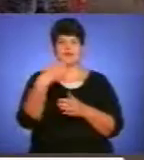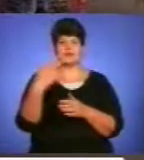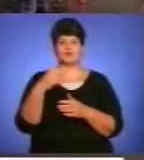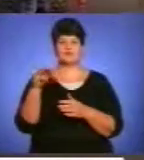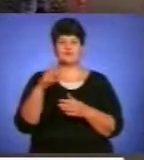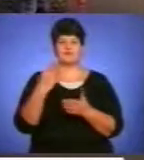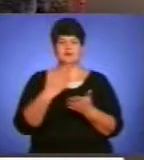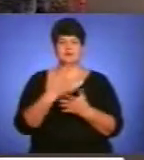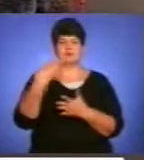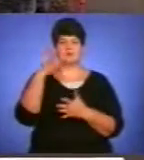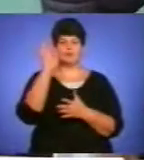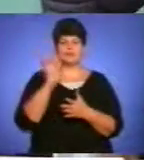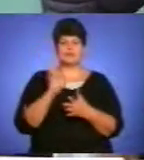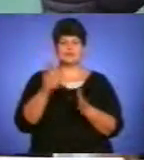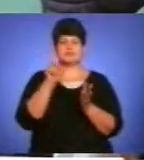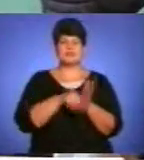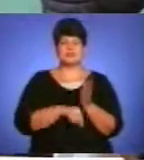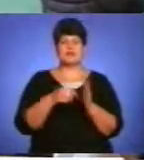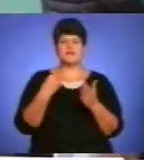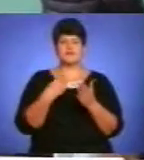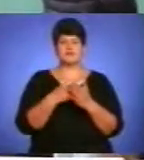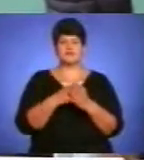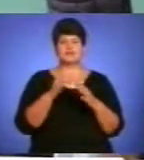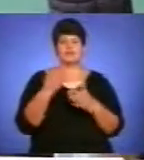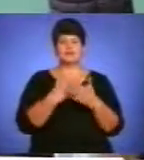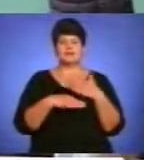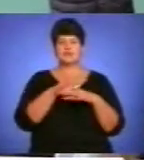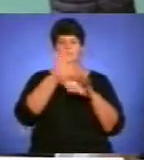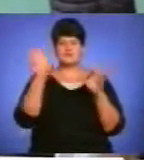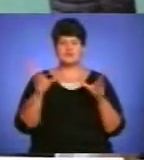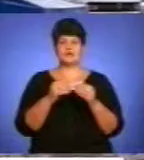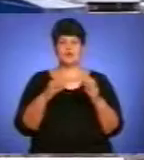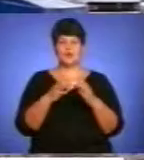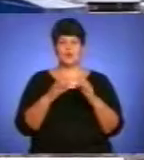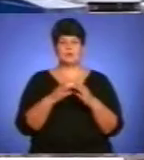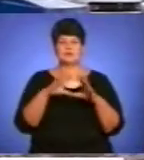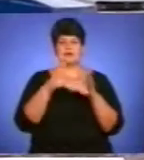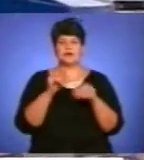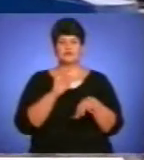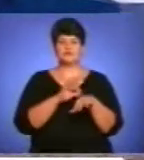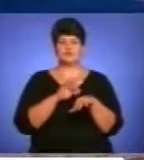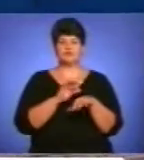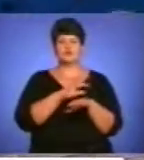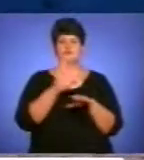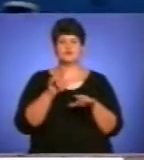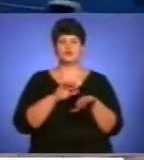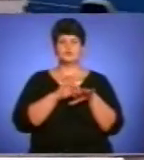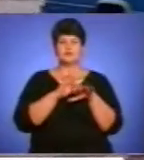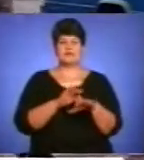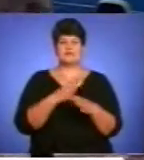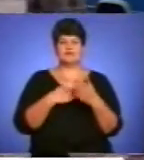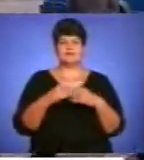50% знижка на вартість проїзду для інвалідів всіх груп загального захворювання та осіб, які супроводжують інваліда загального